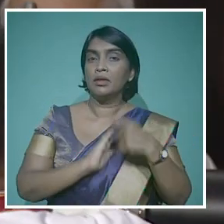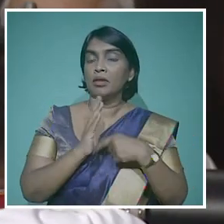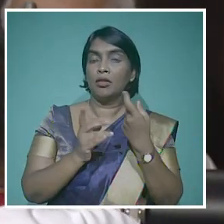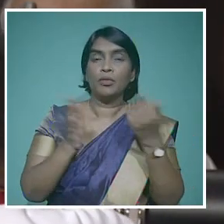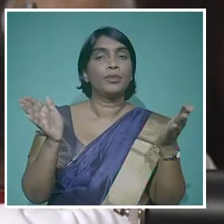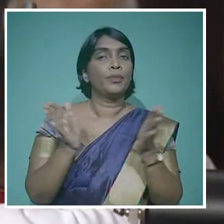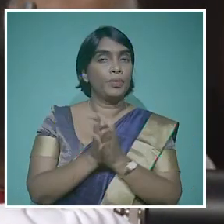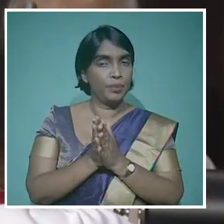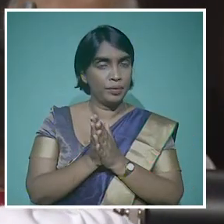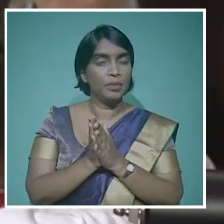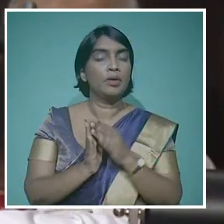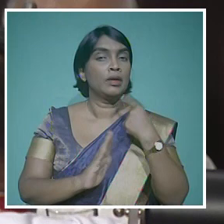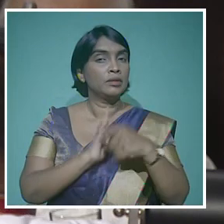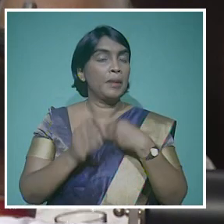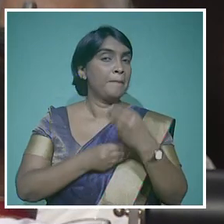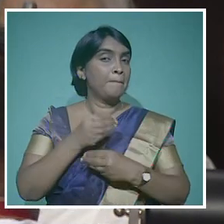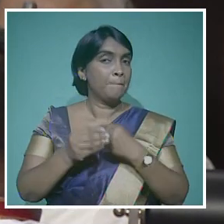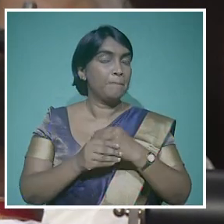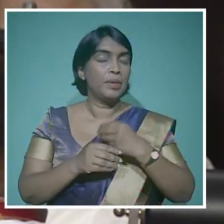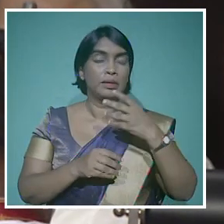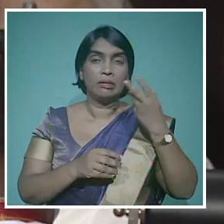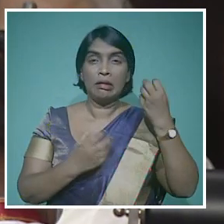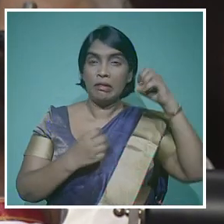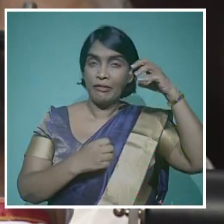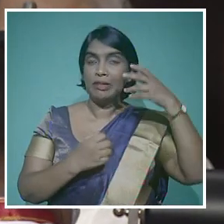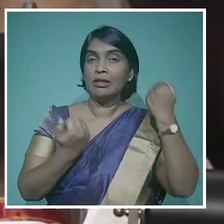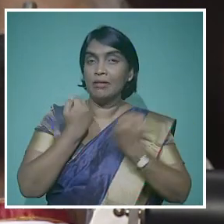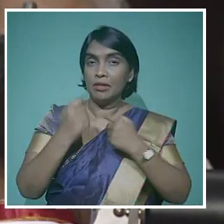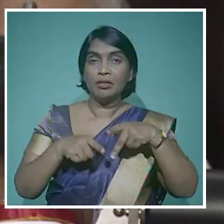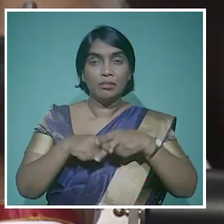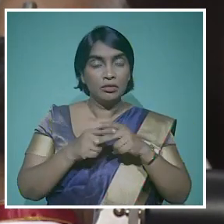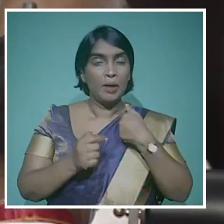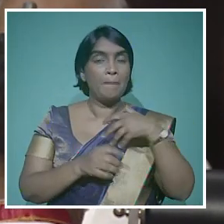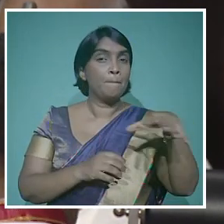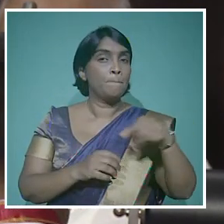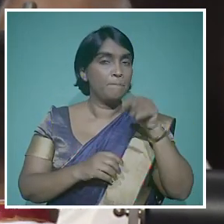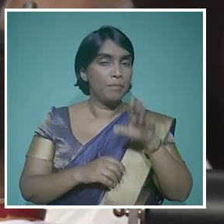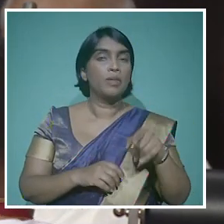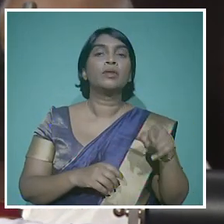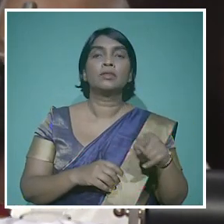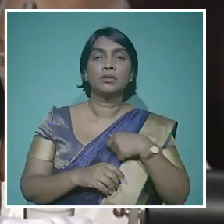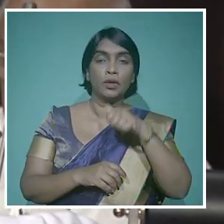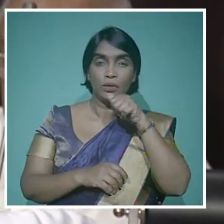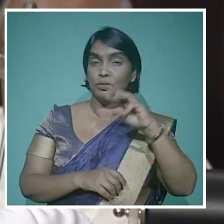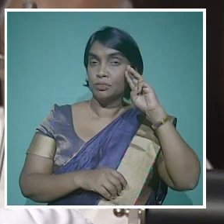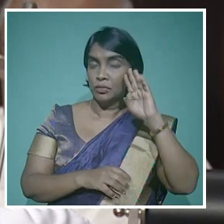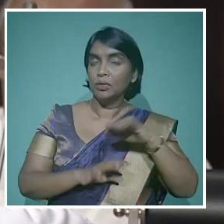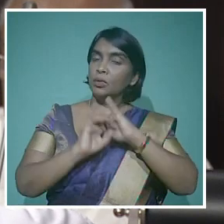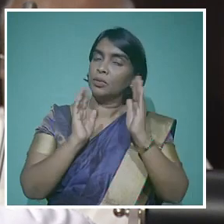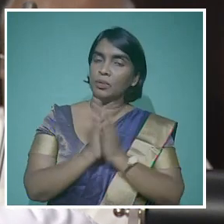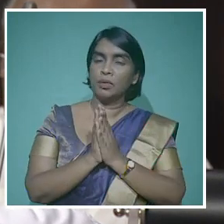එකතු කිරීම සහ දේශීය නිෂ්පාදිත විදුලි මෝටර රථ උපාංගන භාවිතා කරන බව සහතික කිරීම සඳහා